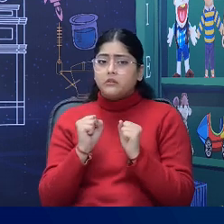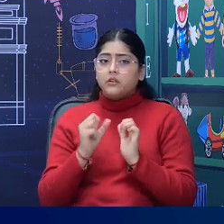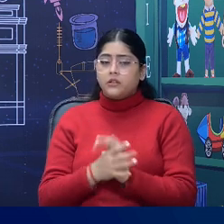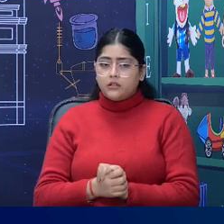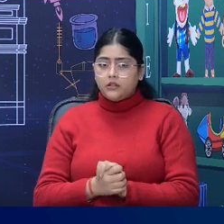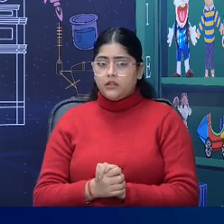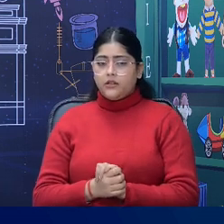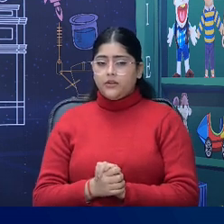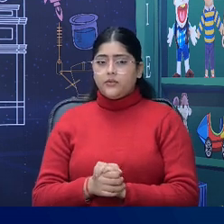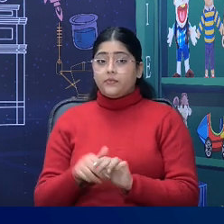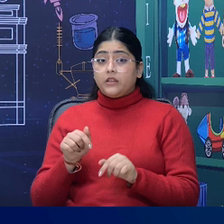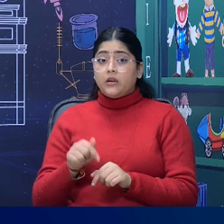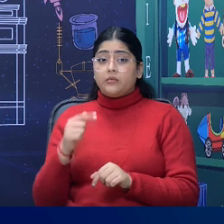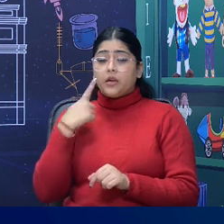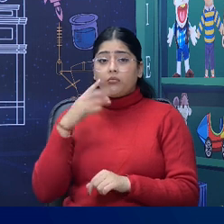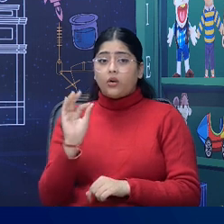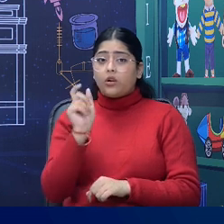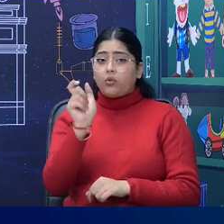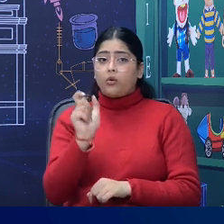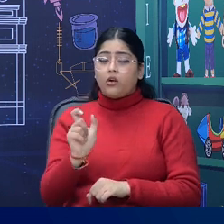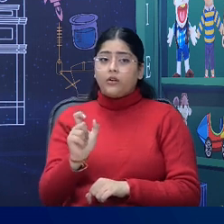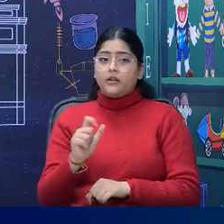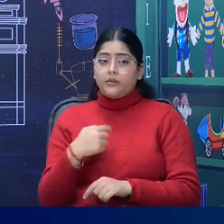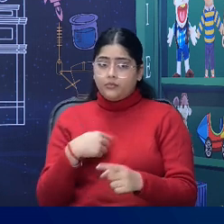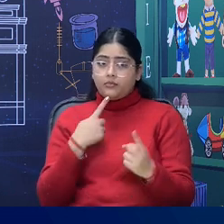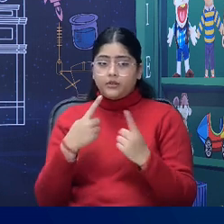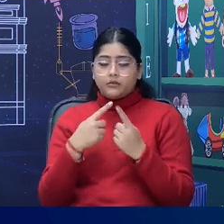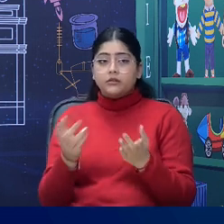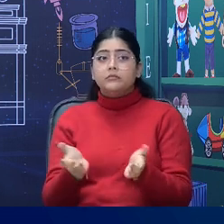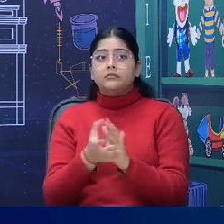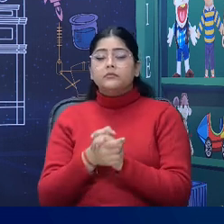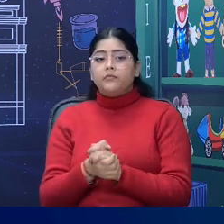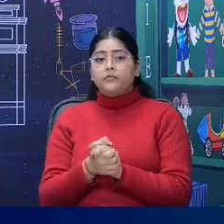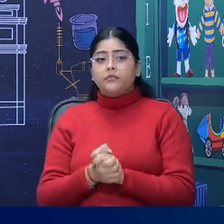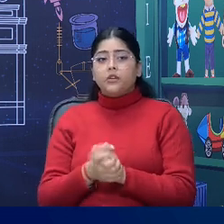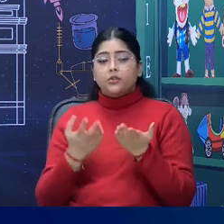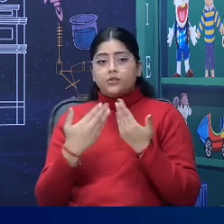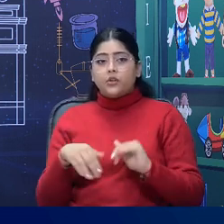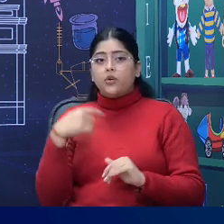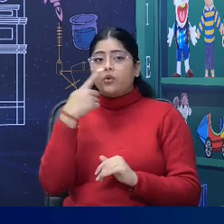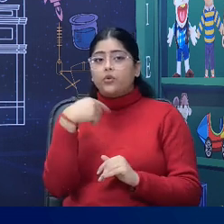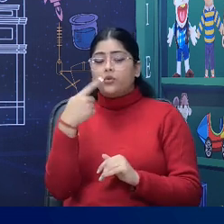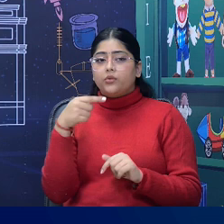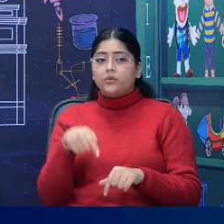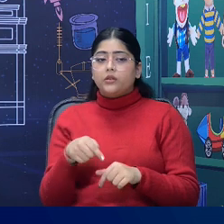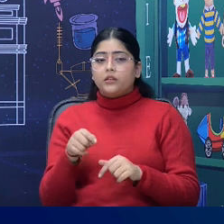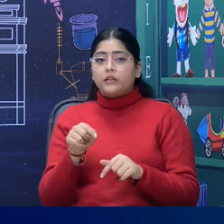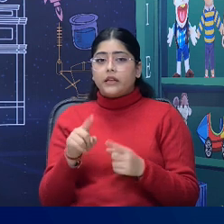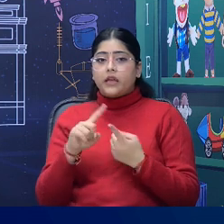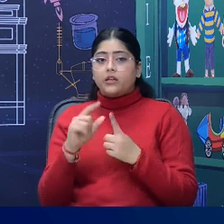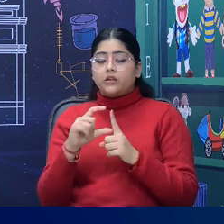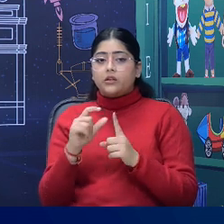पाठ के मुख्य कीवर्ड्स भी रहे तो उन पर हम बात कर लेते हैं बच्चों ने आज कौन से मुख्य शब्द जो है इस पाठ के माध्यम से